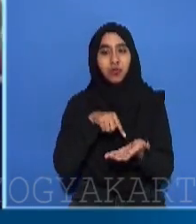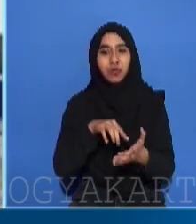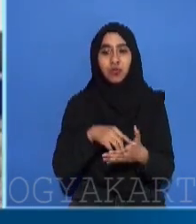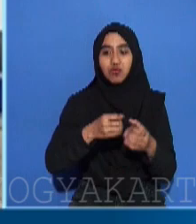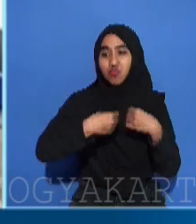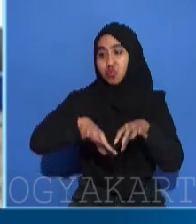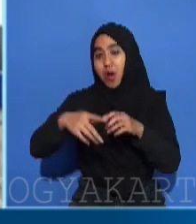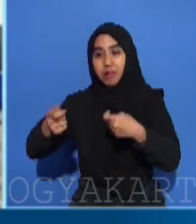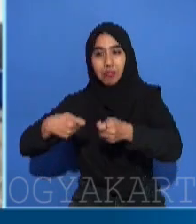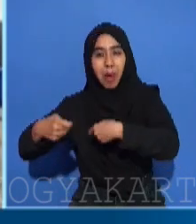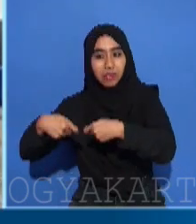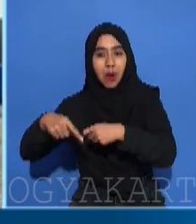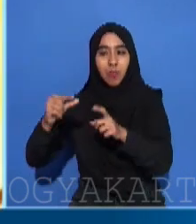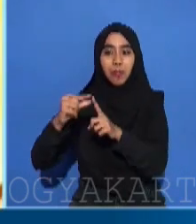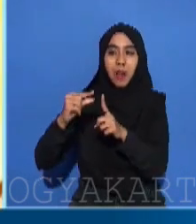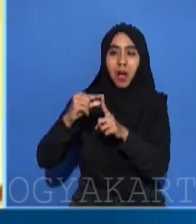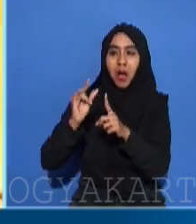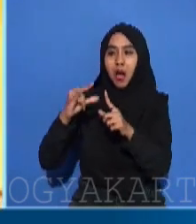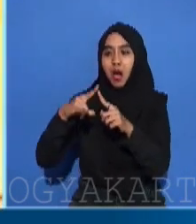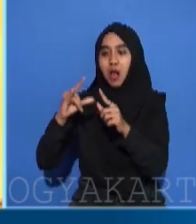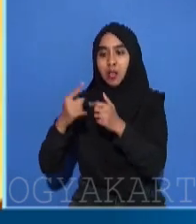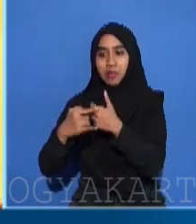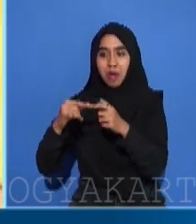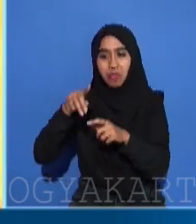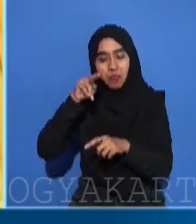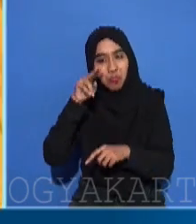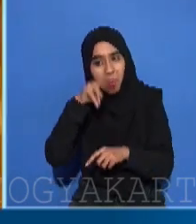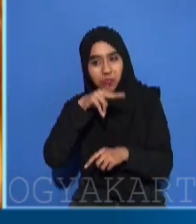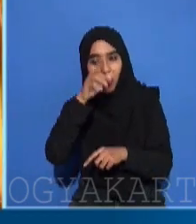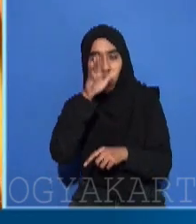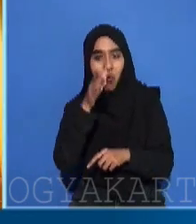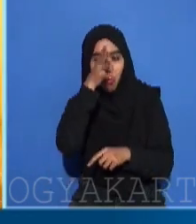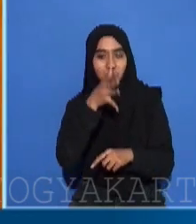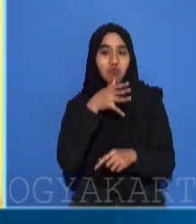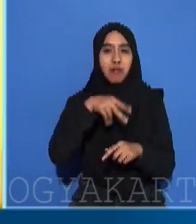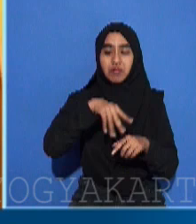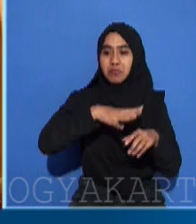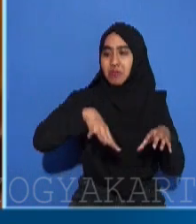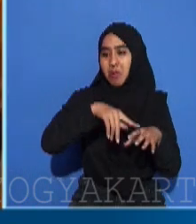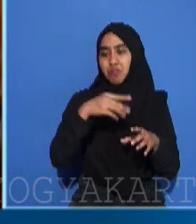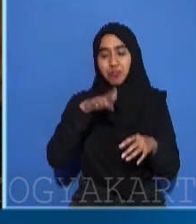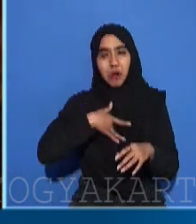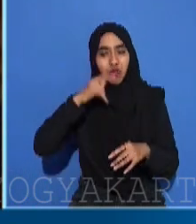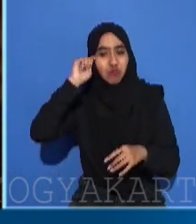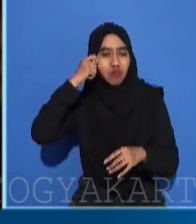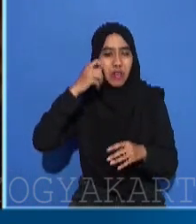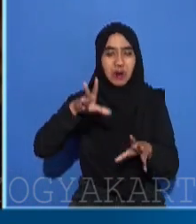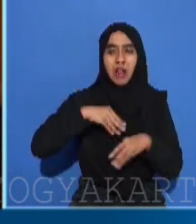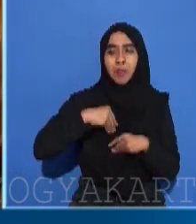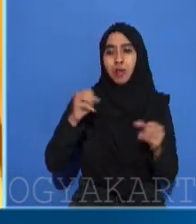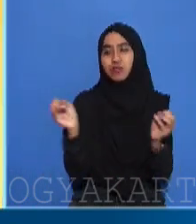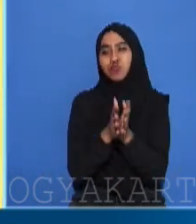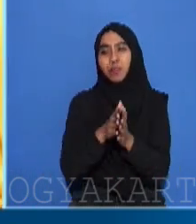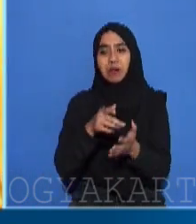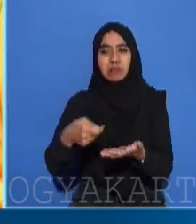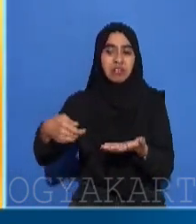di kapal neon bermula ketika ia melihat orang tuanya yang merupakan penjual di pasar klien merasa kesulitan untuk mendapatkan stok sayuran dalam